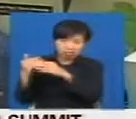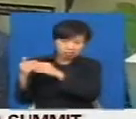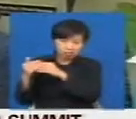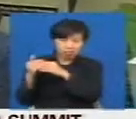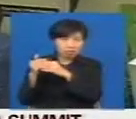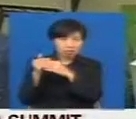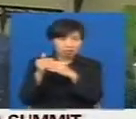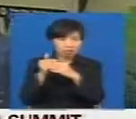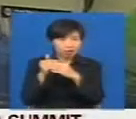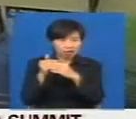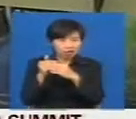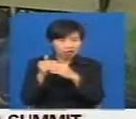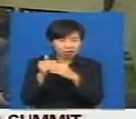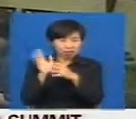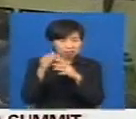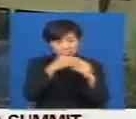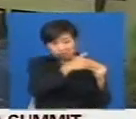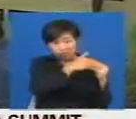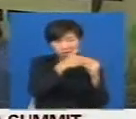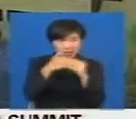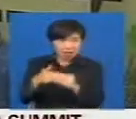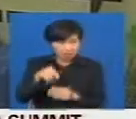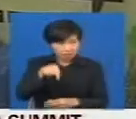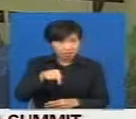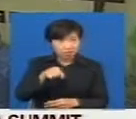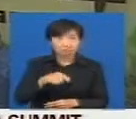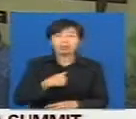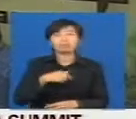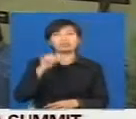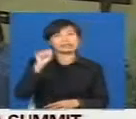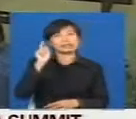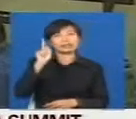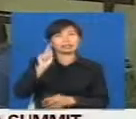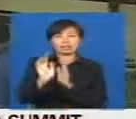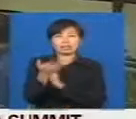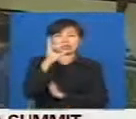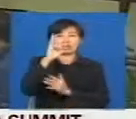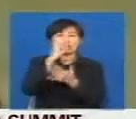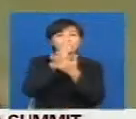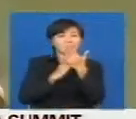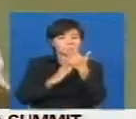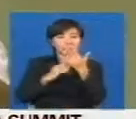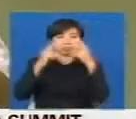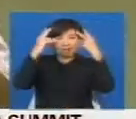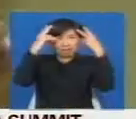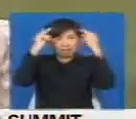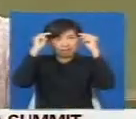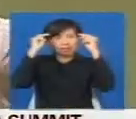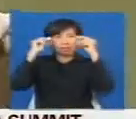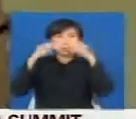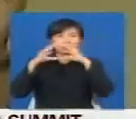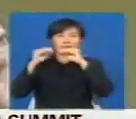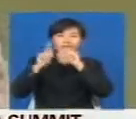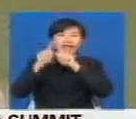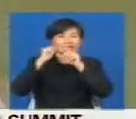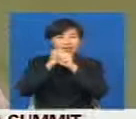ำมาดูไหม จะไล่ระดับนะฮะจะมา 7:30 น.ผ ู้ นำทุกท่านมานะฮะนายกรับนะครับที่ประตูเราทำแค่ประตูท่